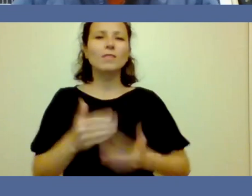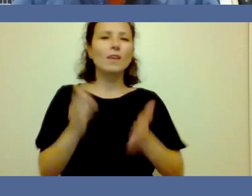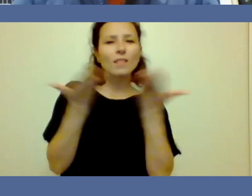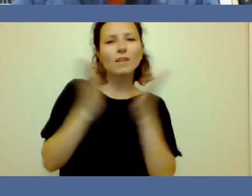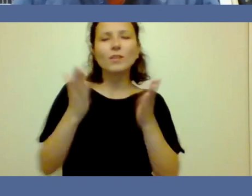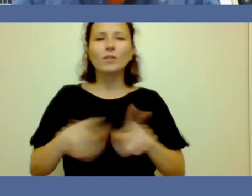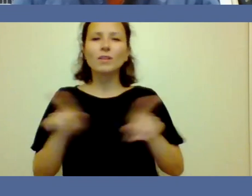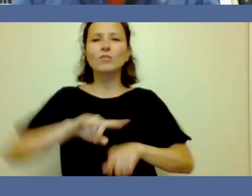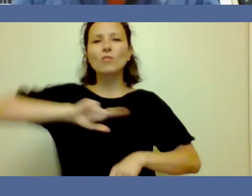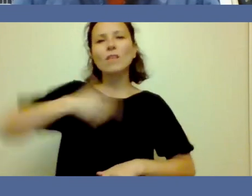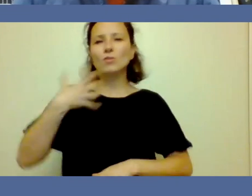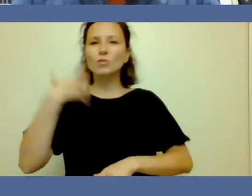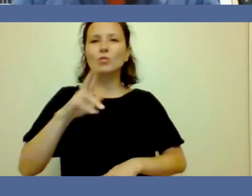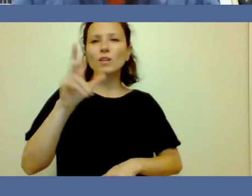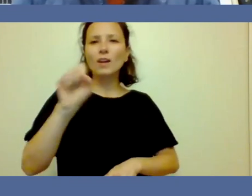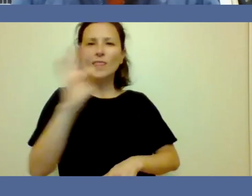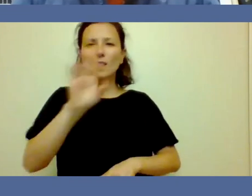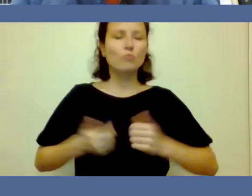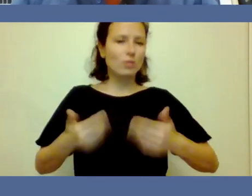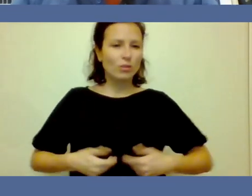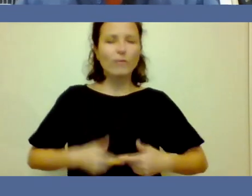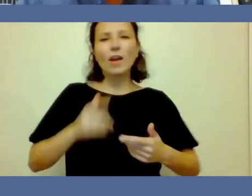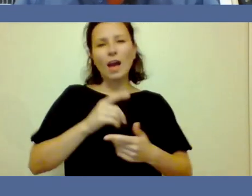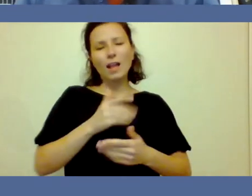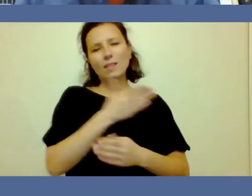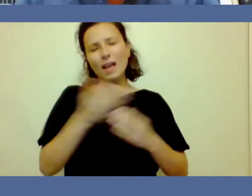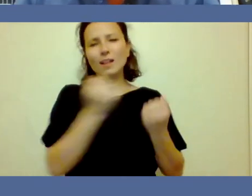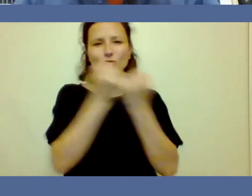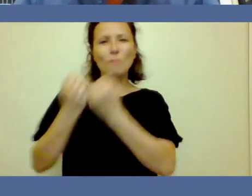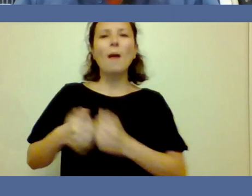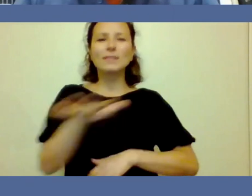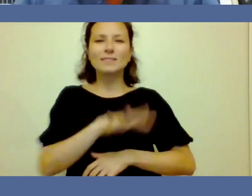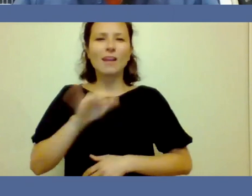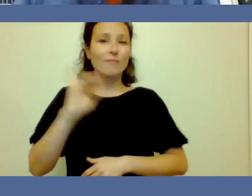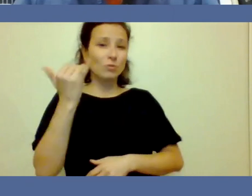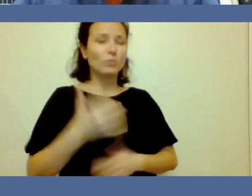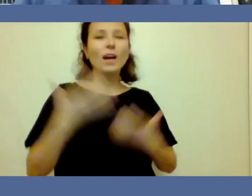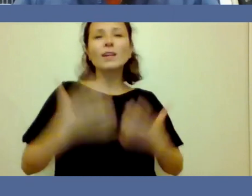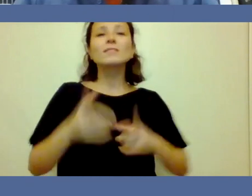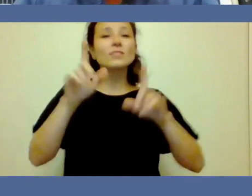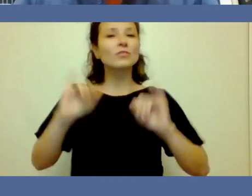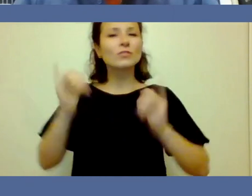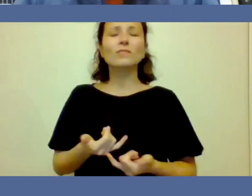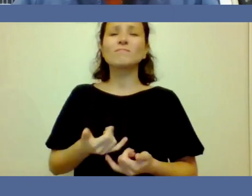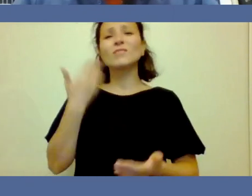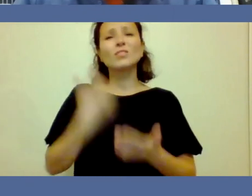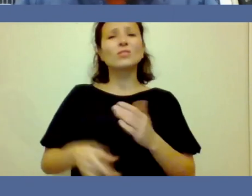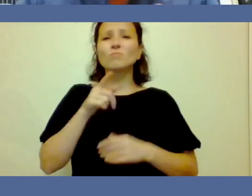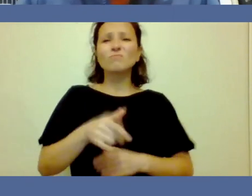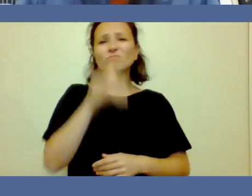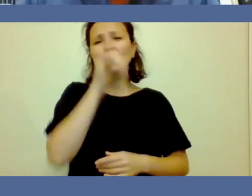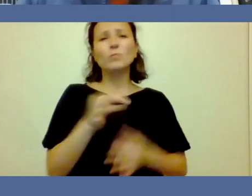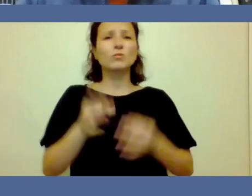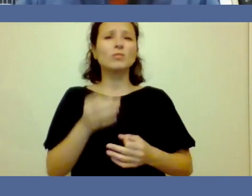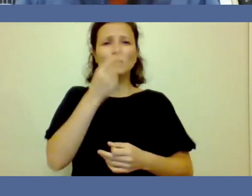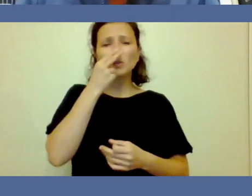Katarzyna Bonda. Dobry wieczór. Dobry wieczór. Tutaj pani Katarzyna, chciałem zacząć tak jak mówią radiowcy, szkoda, że pani nie może dzisiaj zobaczyć Nowego Sącza i